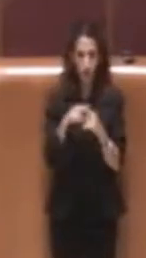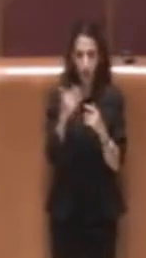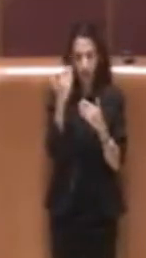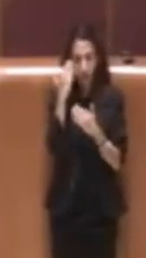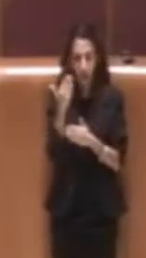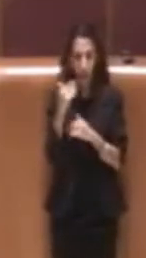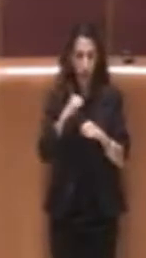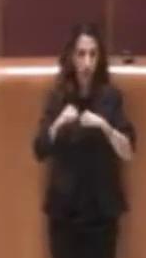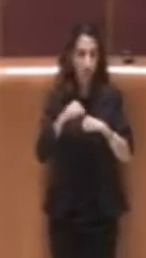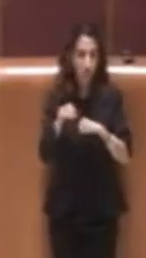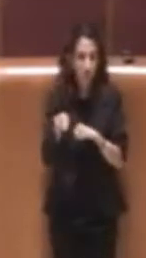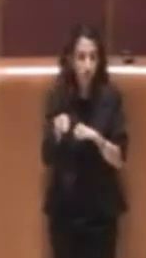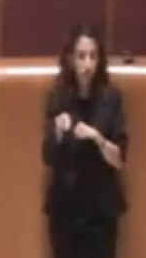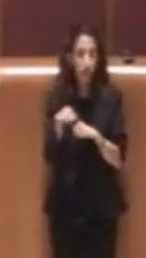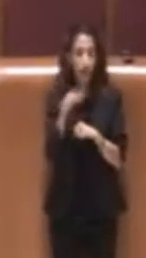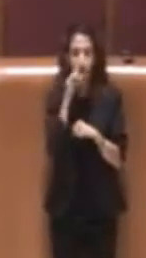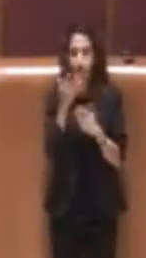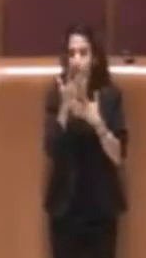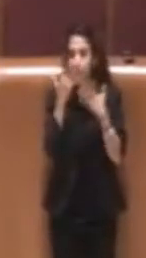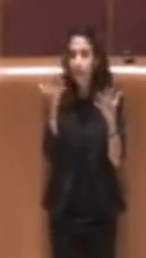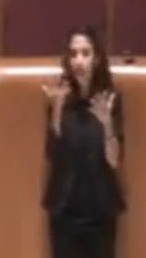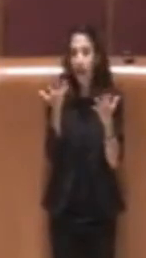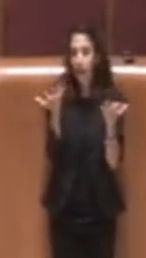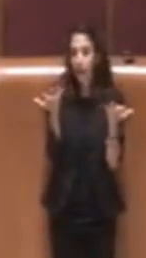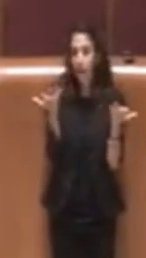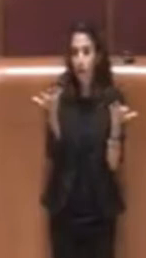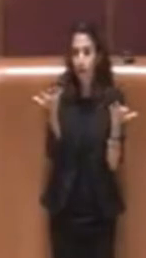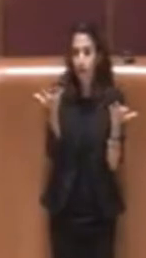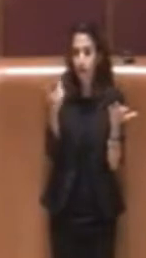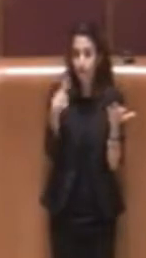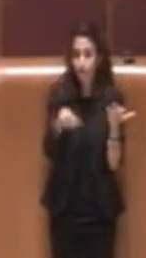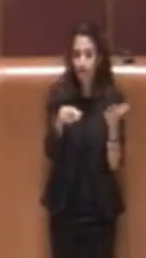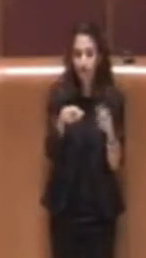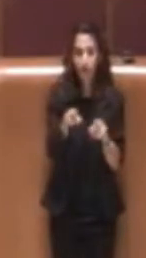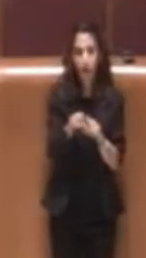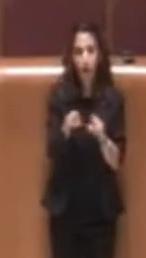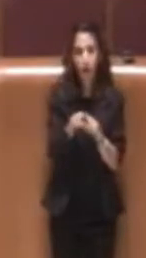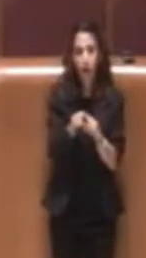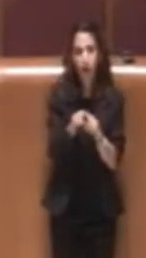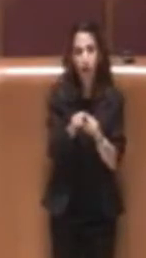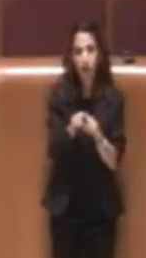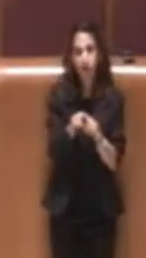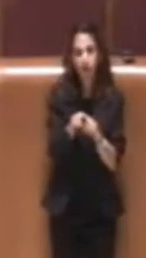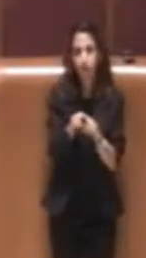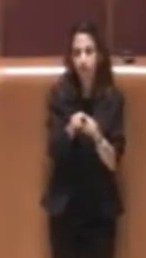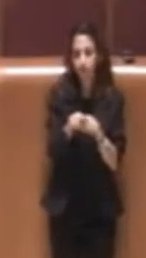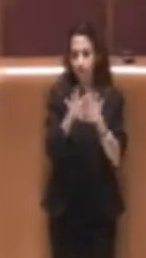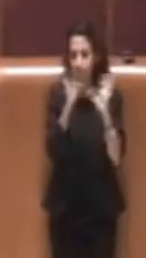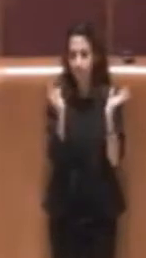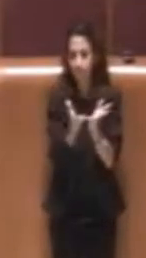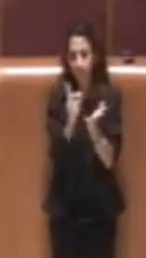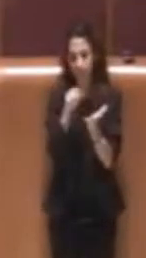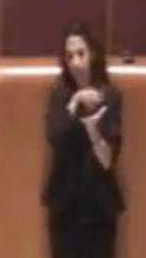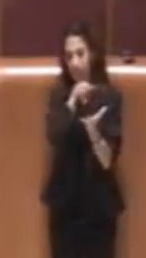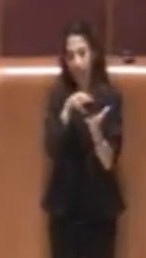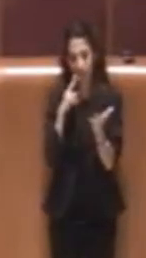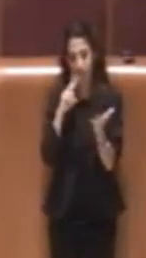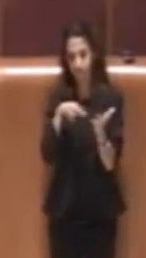l'amministrazione, è chiaro che tutto ciò rappresenta comunque un qualcosa da valutare. Ecco